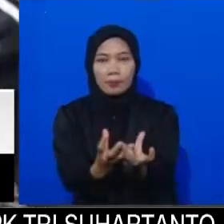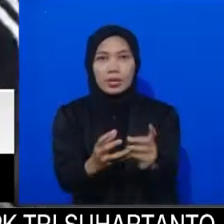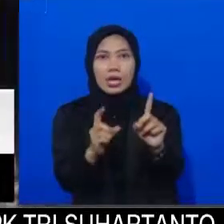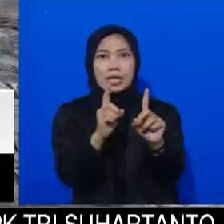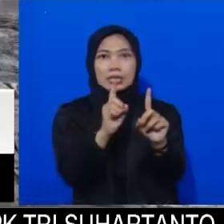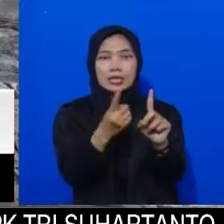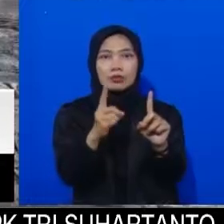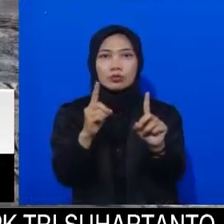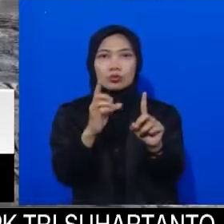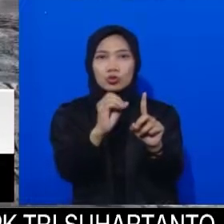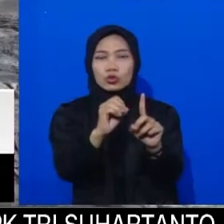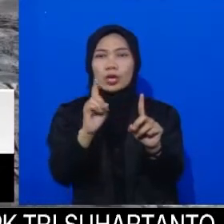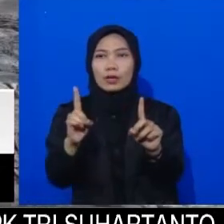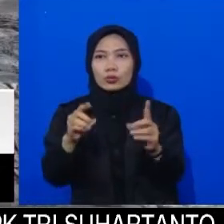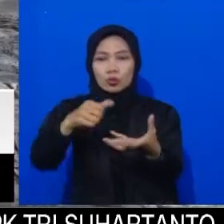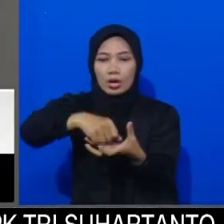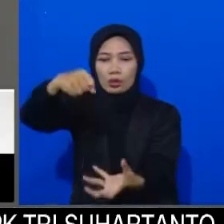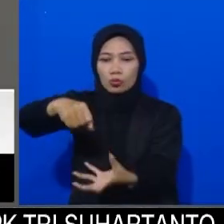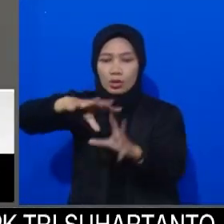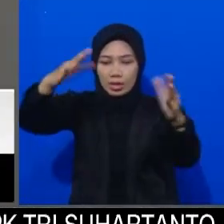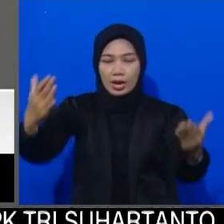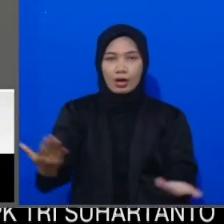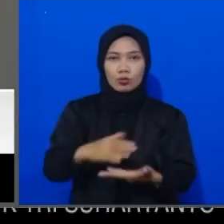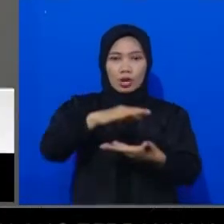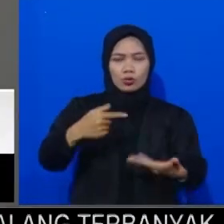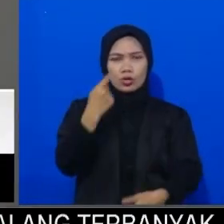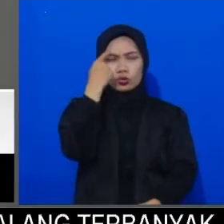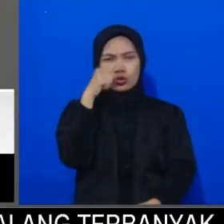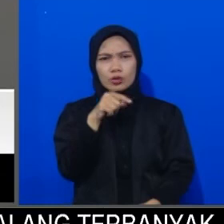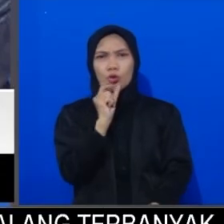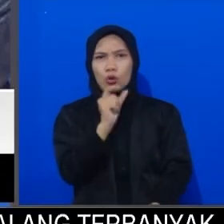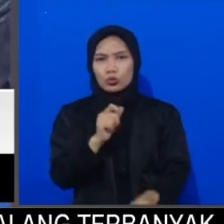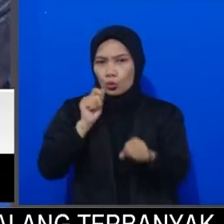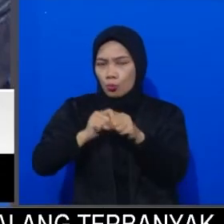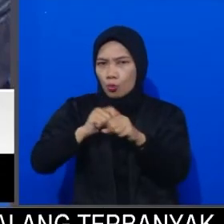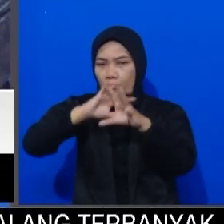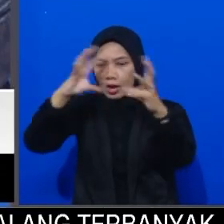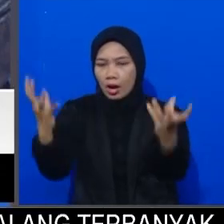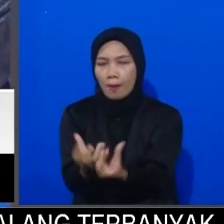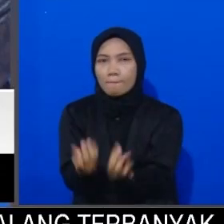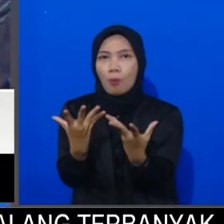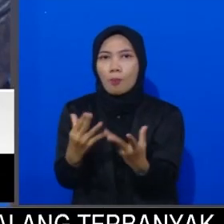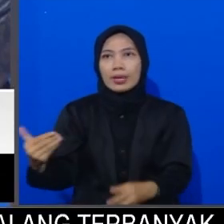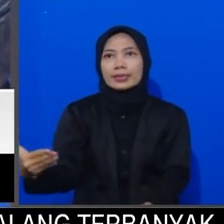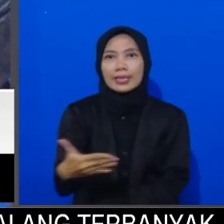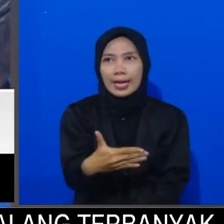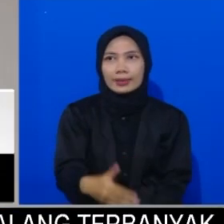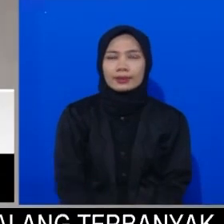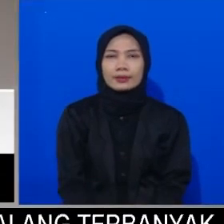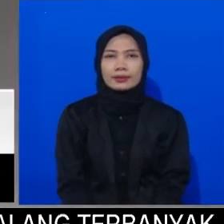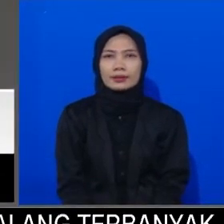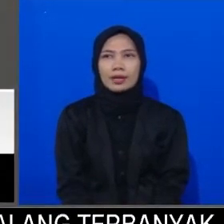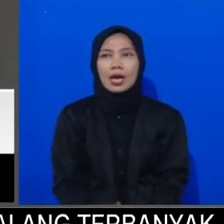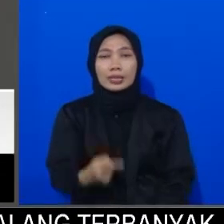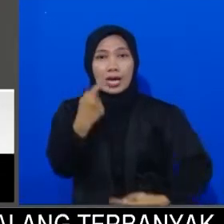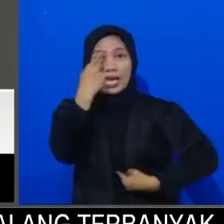101 karung pupuk seberat lebih dari 2,4 ton yang diduga sebagai bahan baku bom ikan. Penemuan bunker ini berdasarkan informasi dari